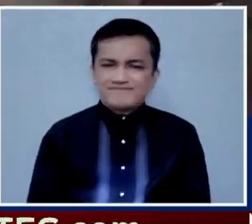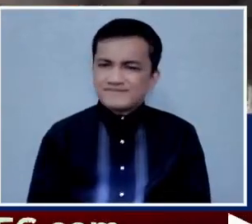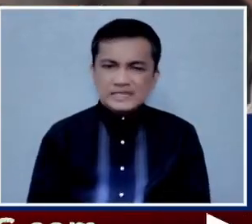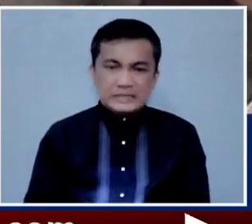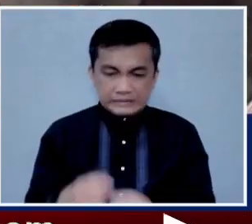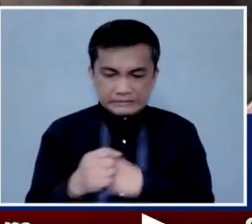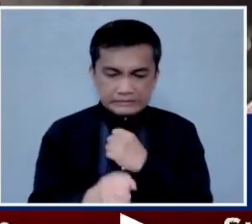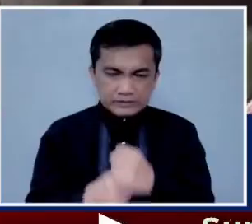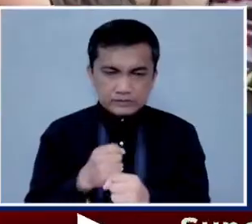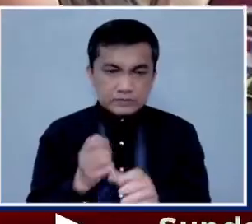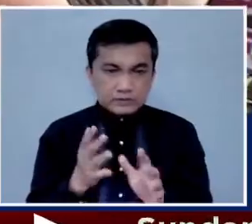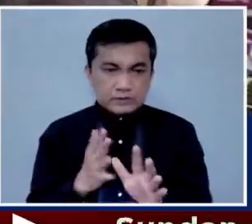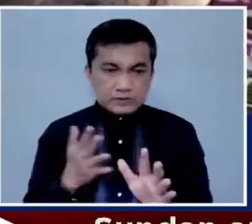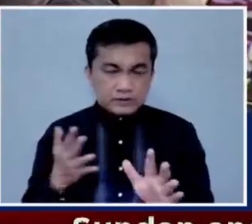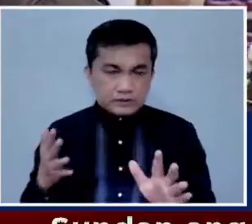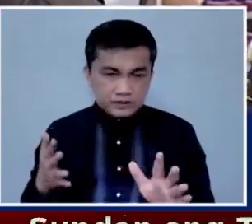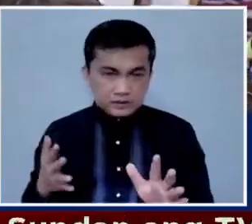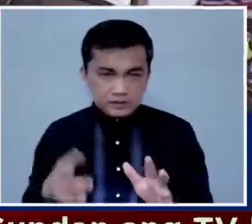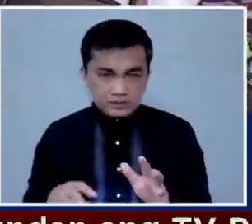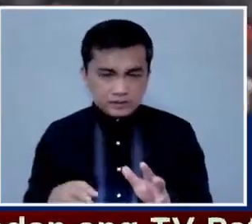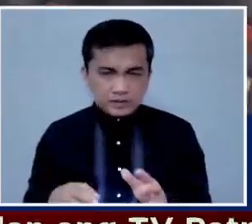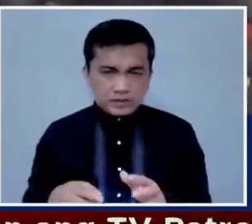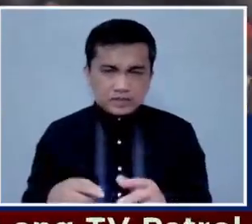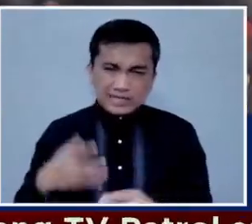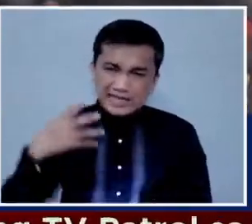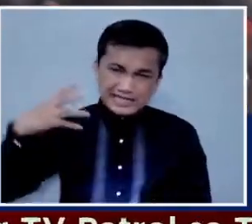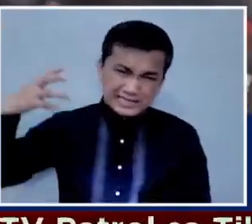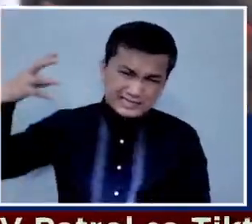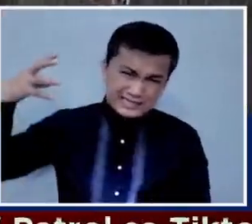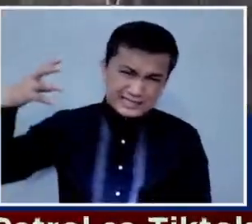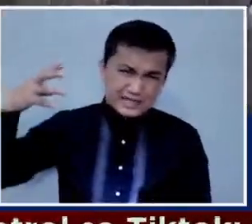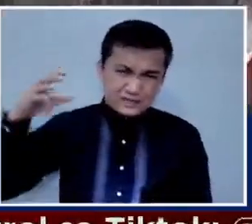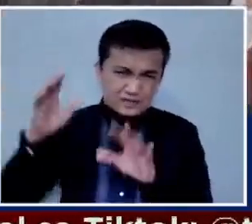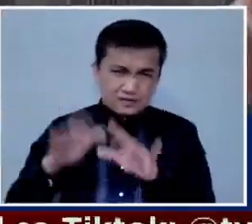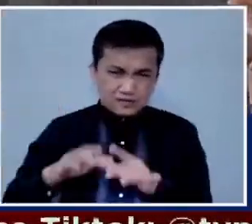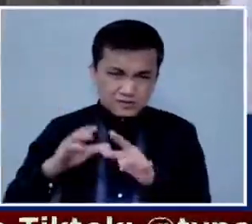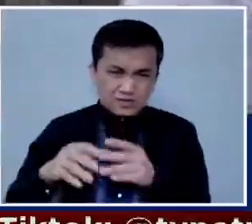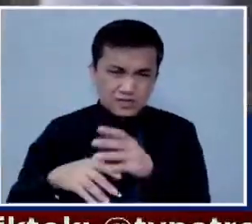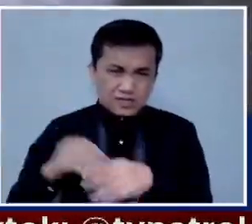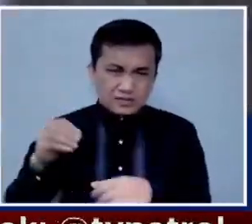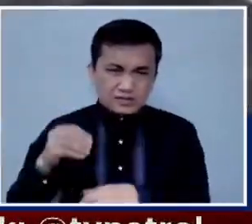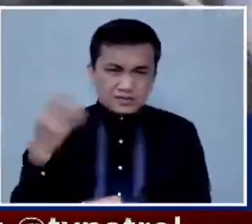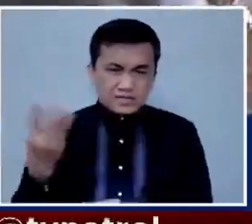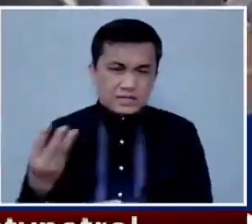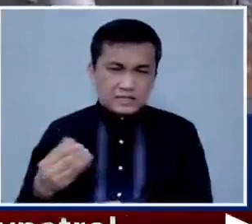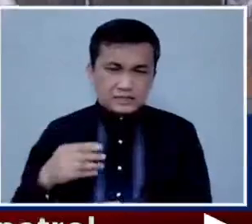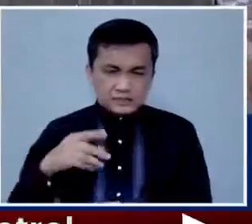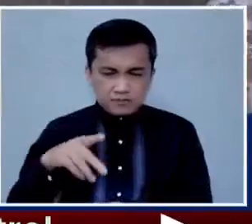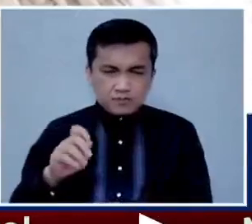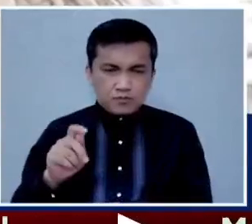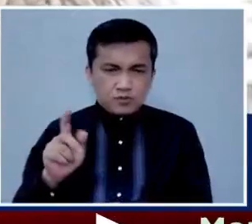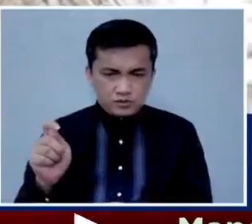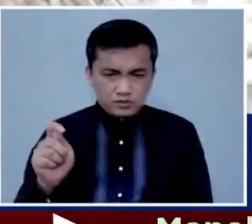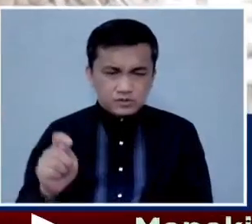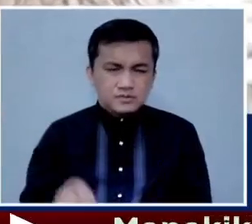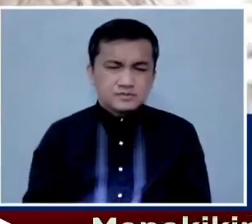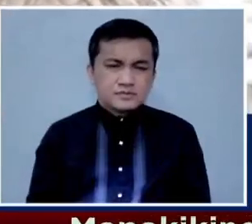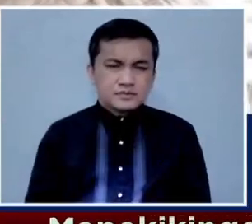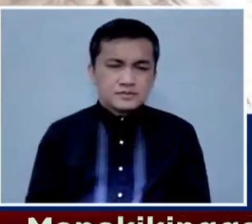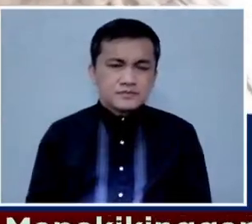mga nakapilang pasahero ang pagkakababad sa araw at ulan sa labas ng Batangas Port. Dapat meron silang